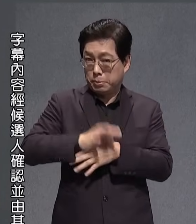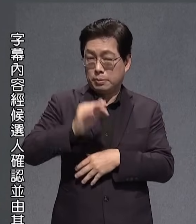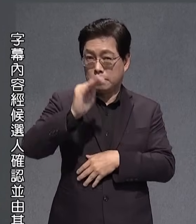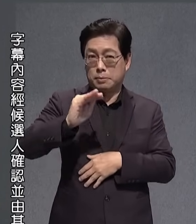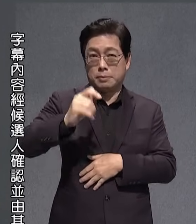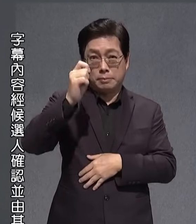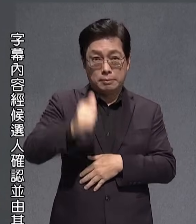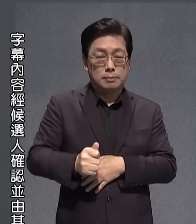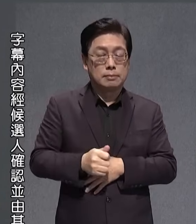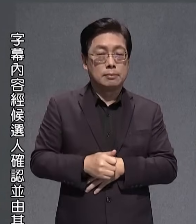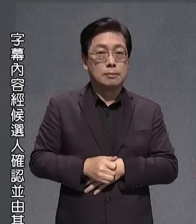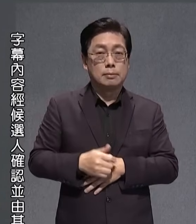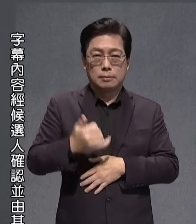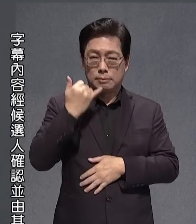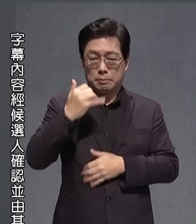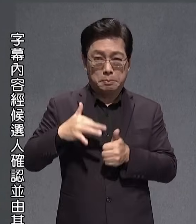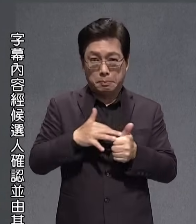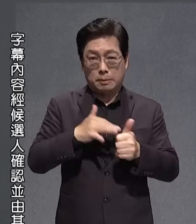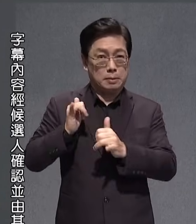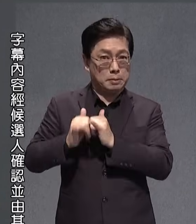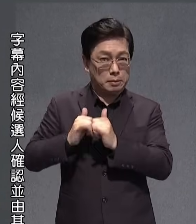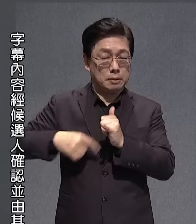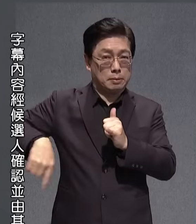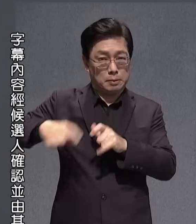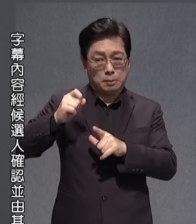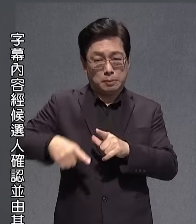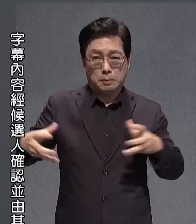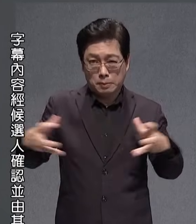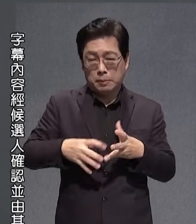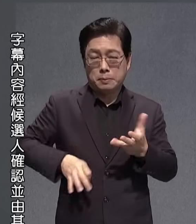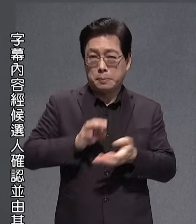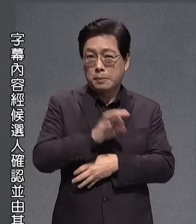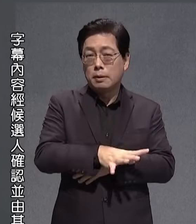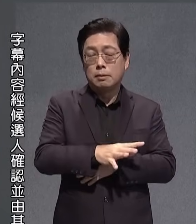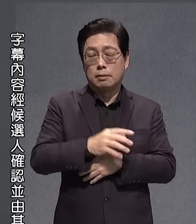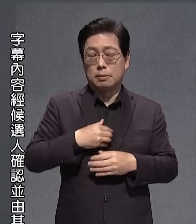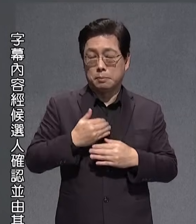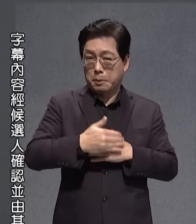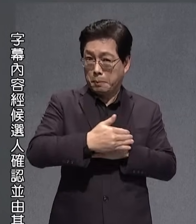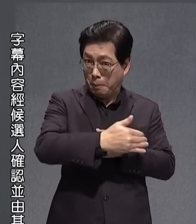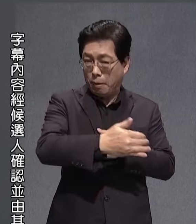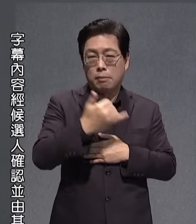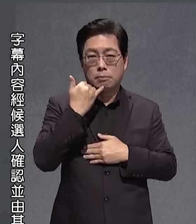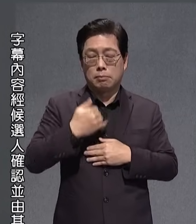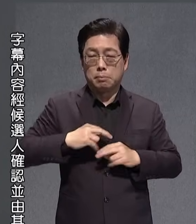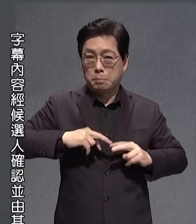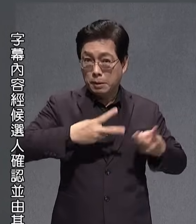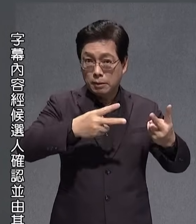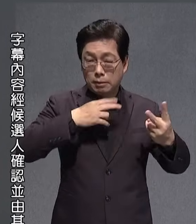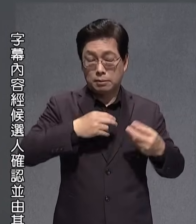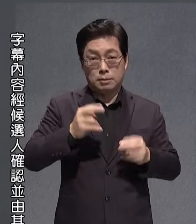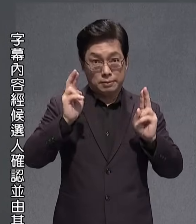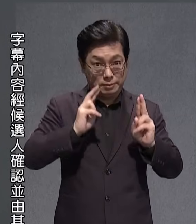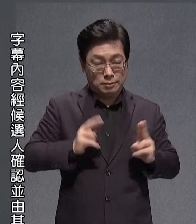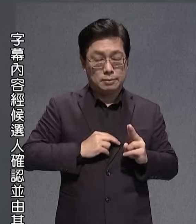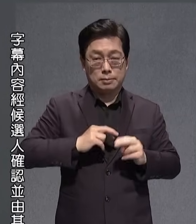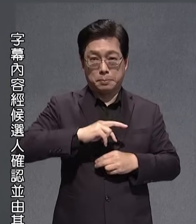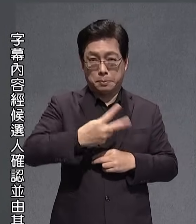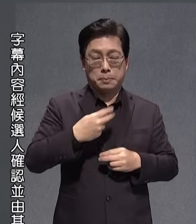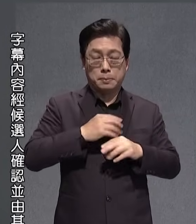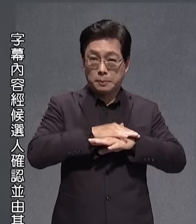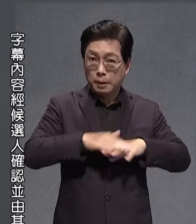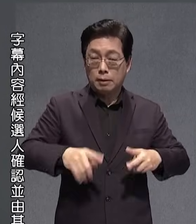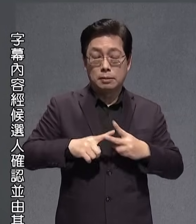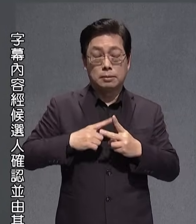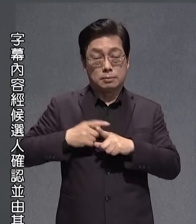9000亿新台币，带动企业、民间的共同投资，逐步走向能源转型更安全，